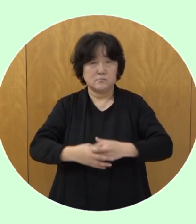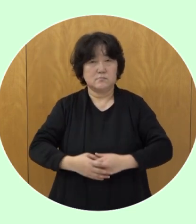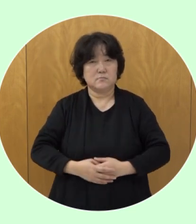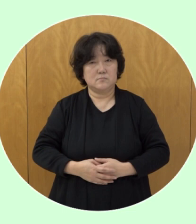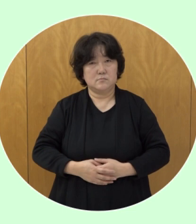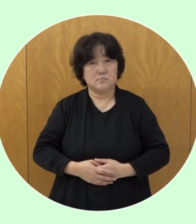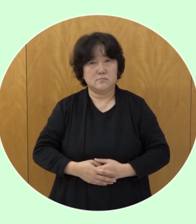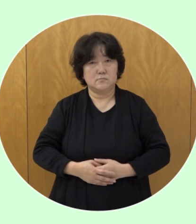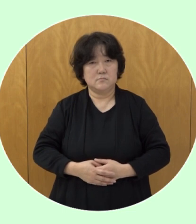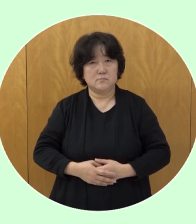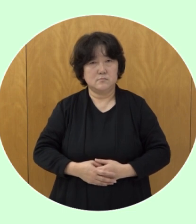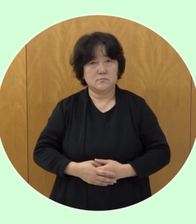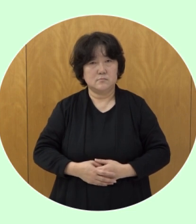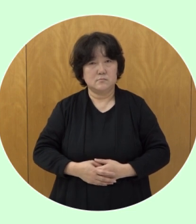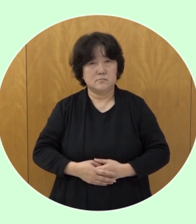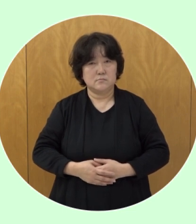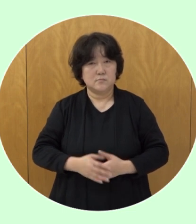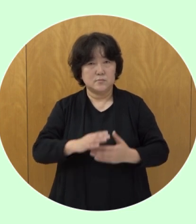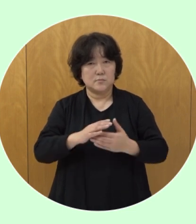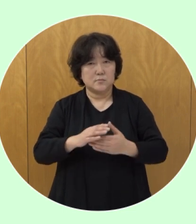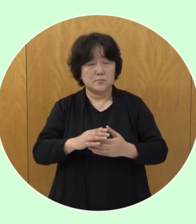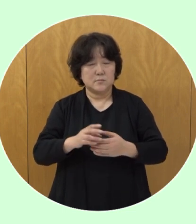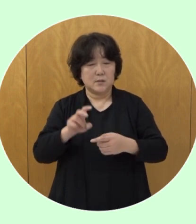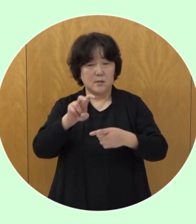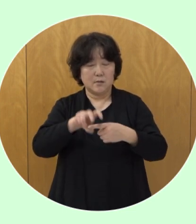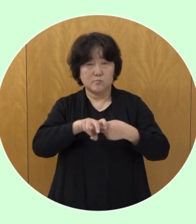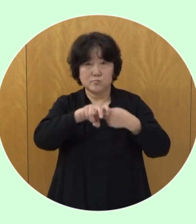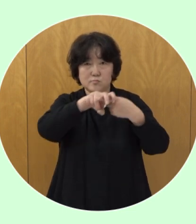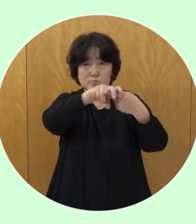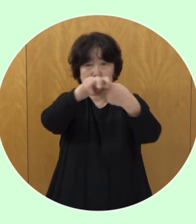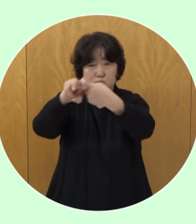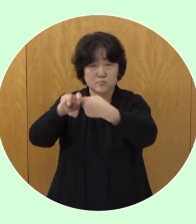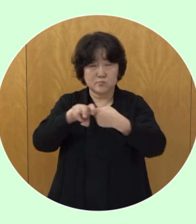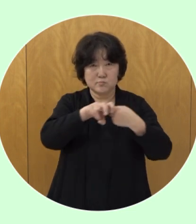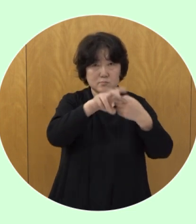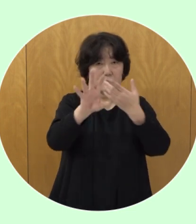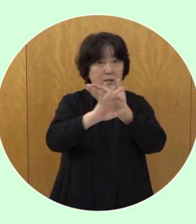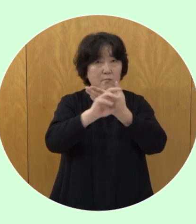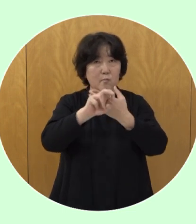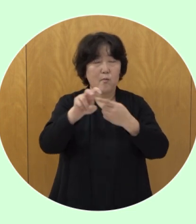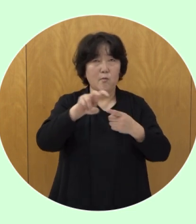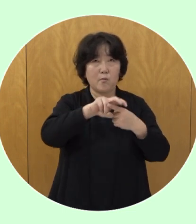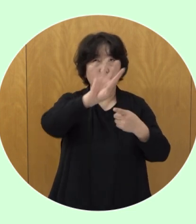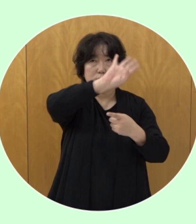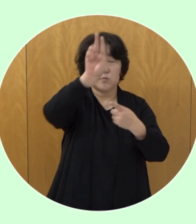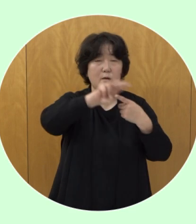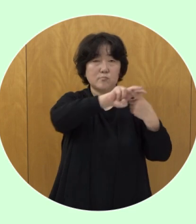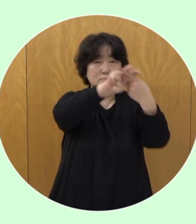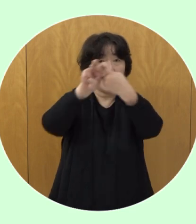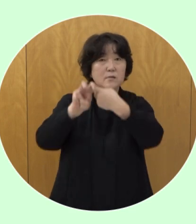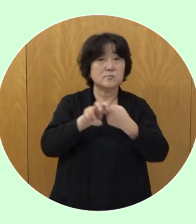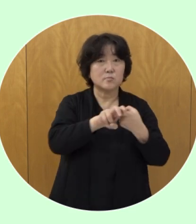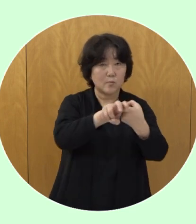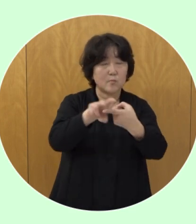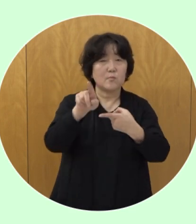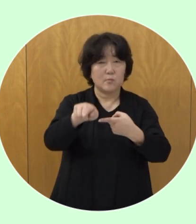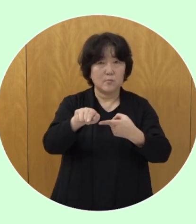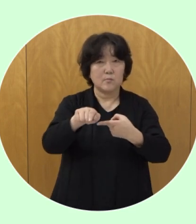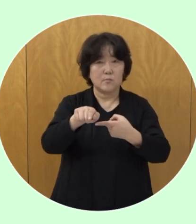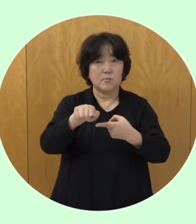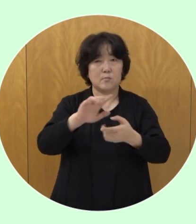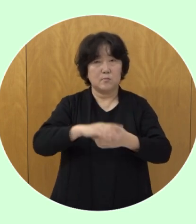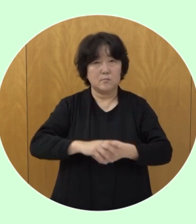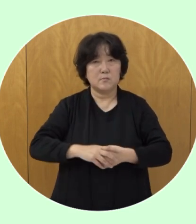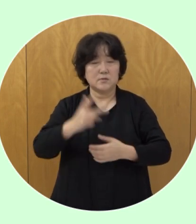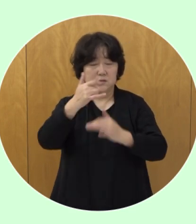ます。有人飛行によるデモフライトを実施し、その安全性や地域への効用に対する